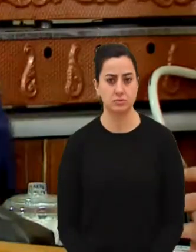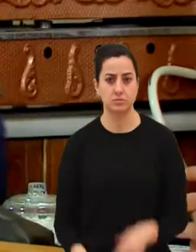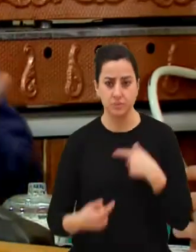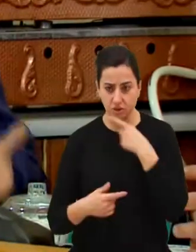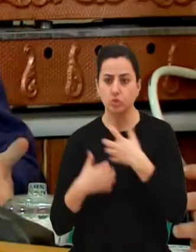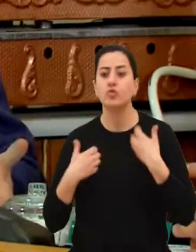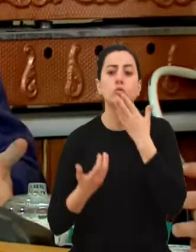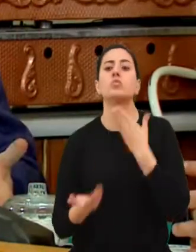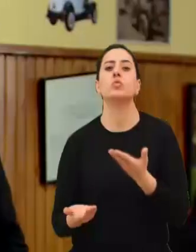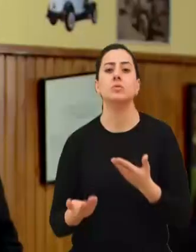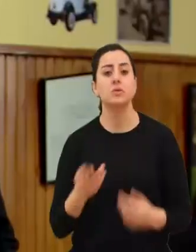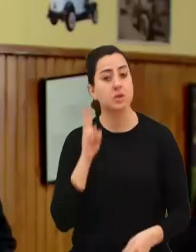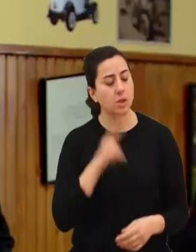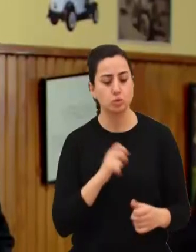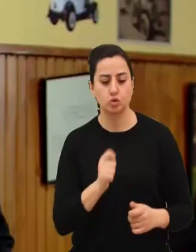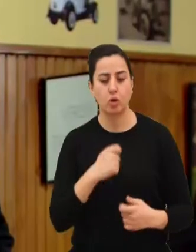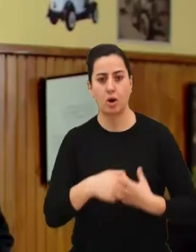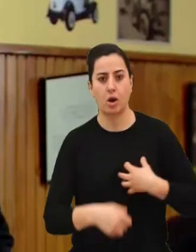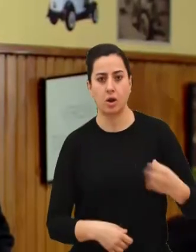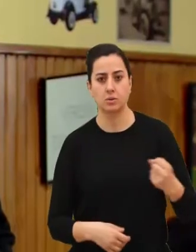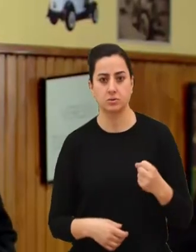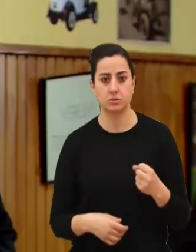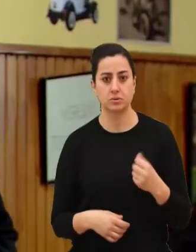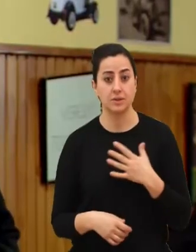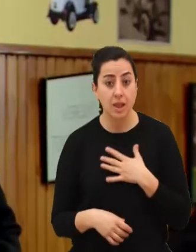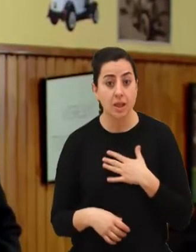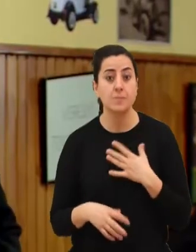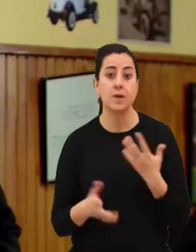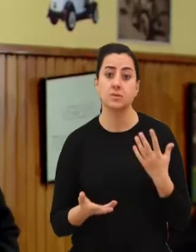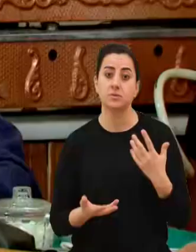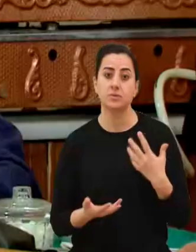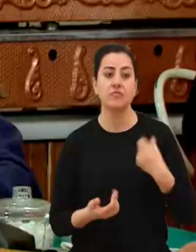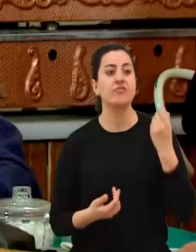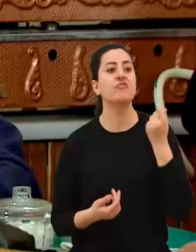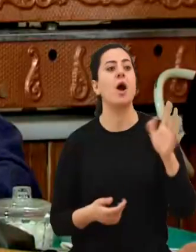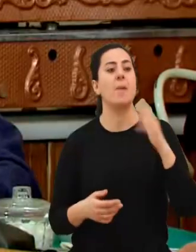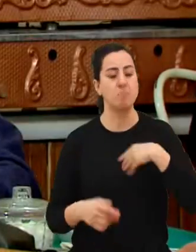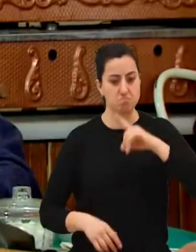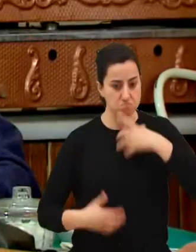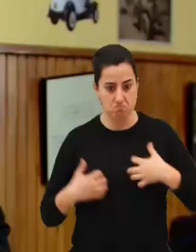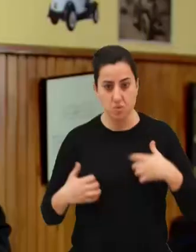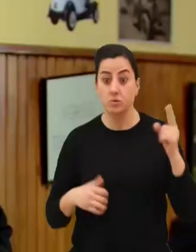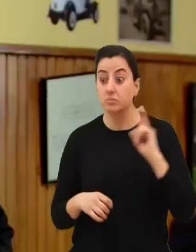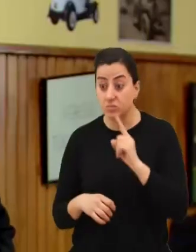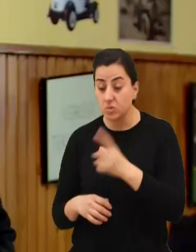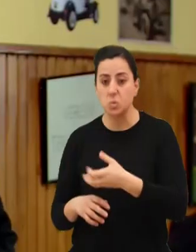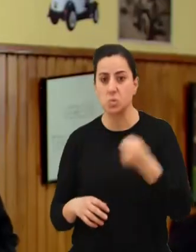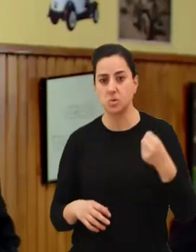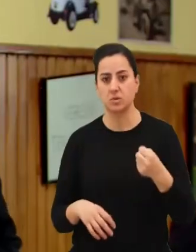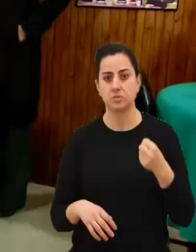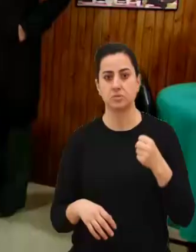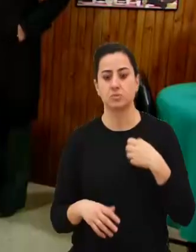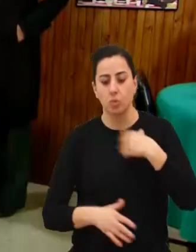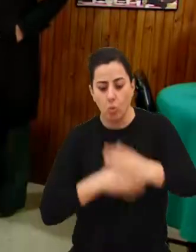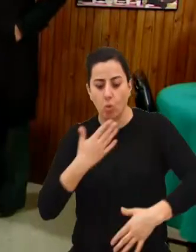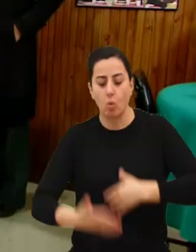Sana güvenemeyecek miyiz biz? Yemin ediyorum zorla verdim usta. Dedim ki yenge canım alırsın ama kuponumu alamazsın. O dedi vereceksin dedi, ben vermem dedim. Yerlerde